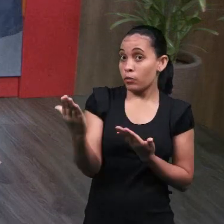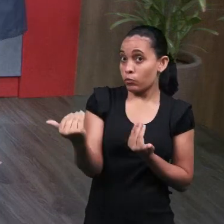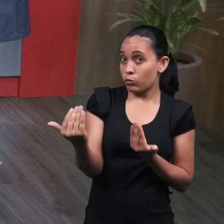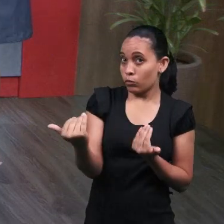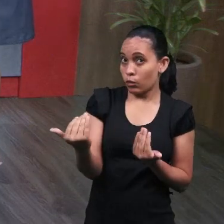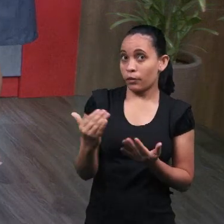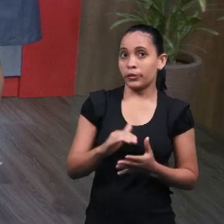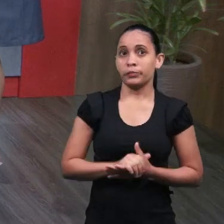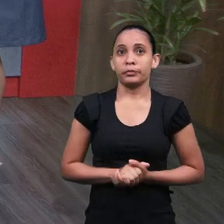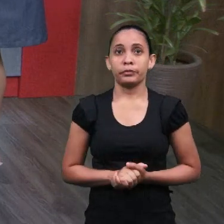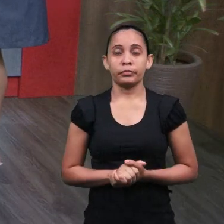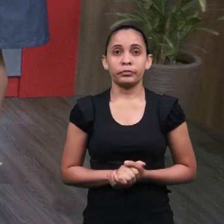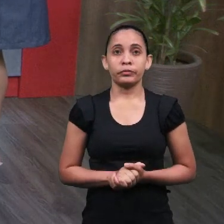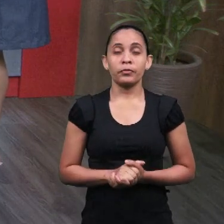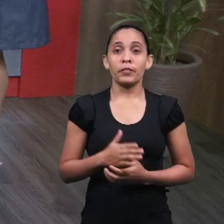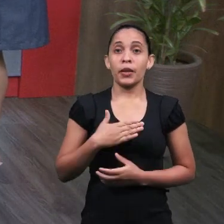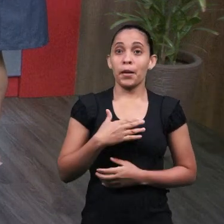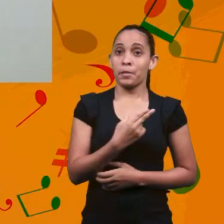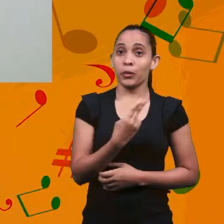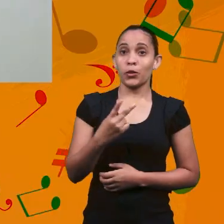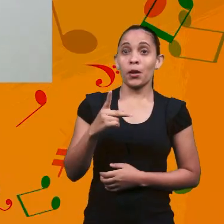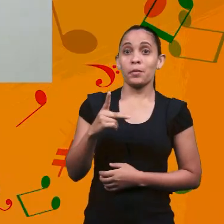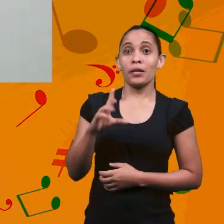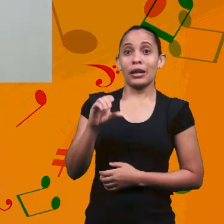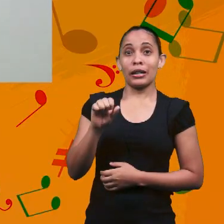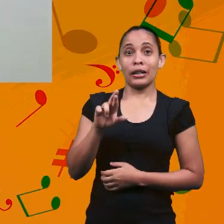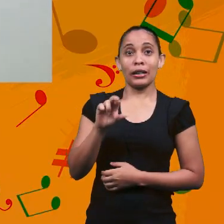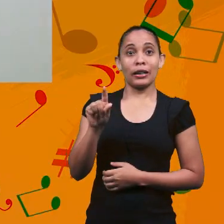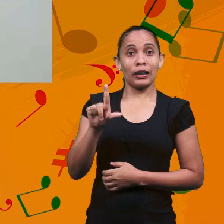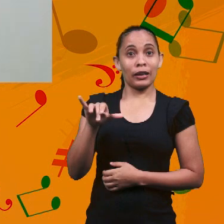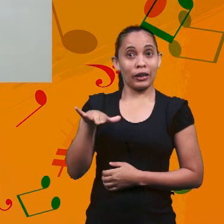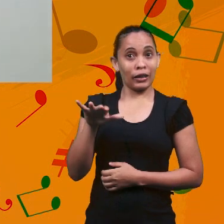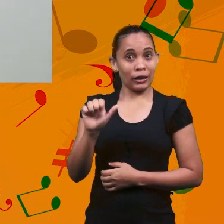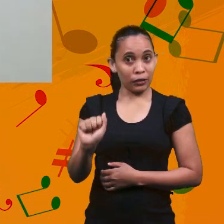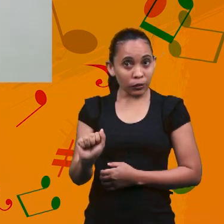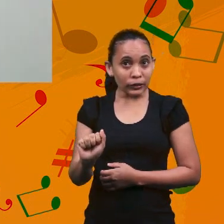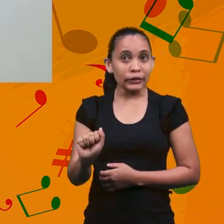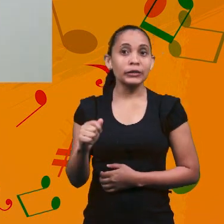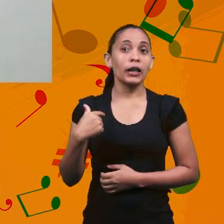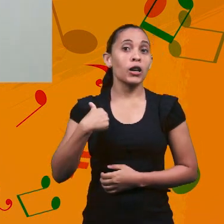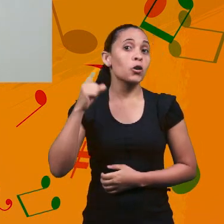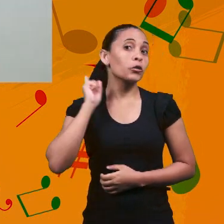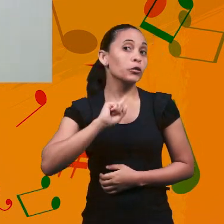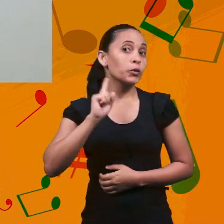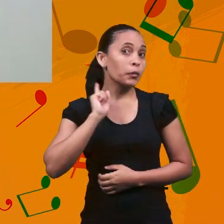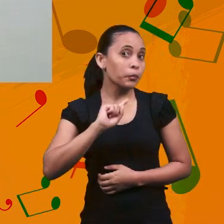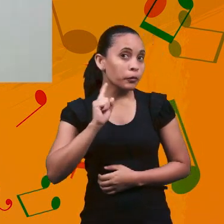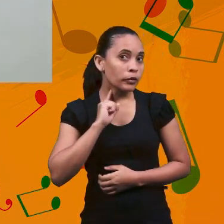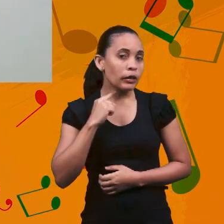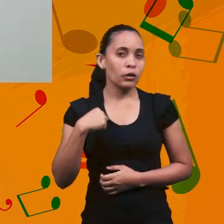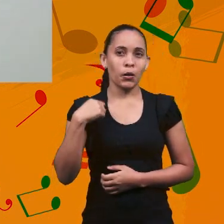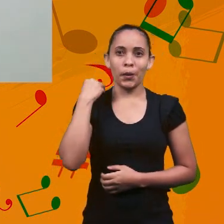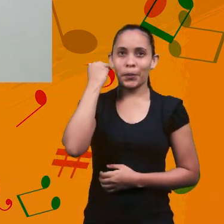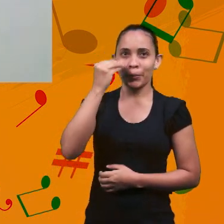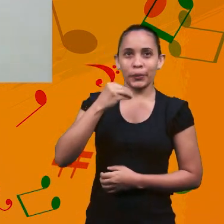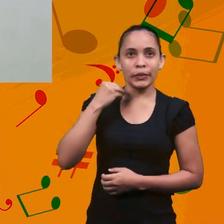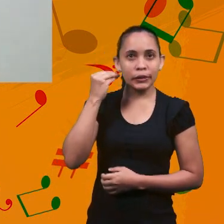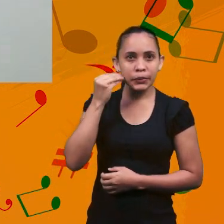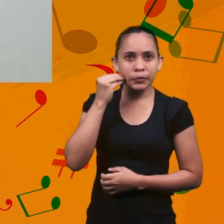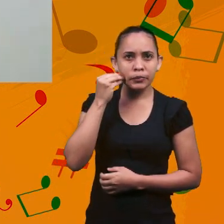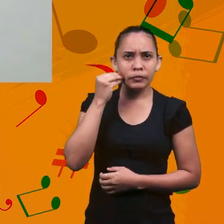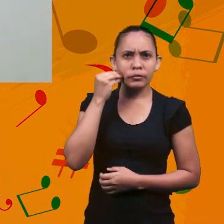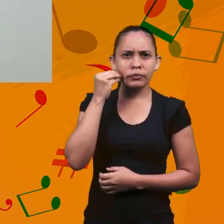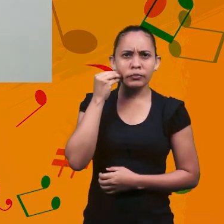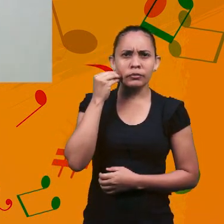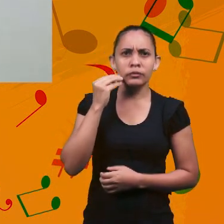La paix du Seigneur, mes frères, je m'appelle Anna Carolina, je suis du gouverneur de Valadares, Minas Gerais. Je suis ici pour raconter une expérience que